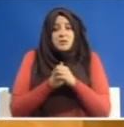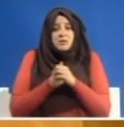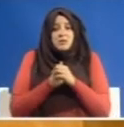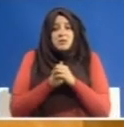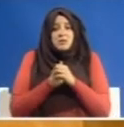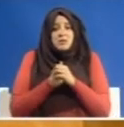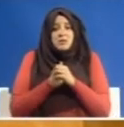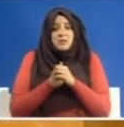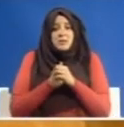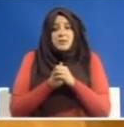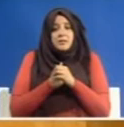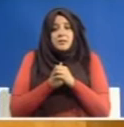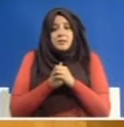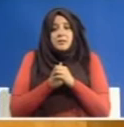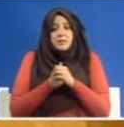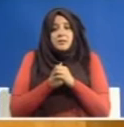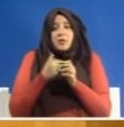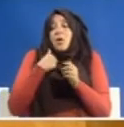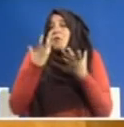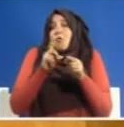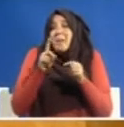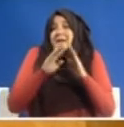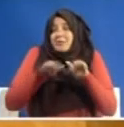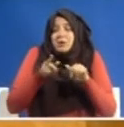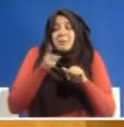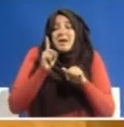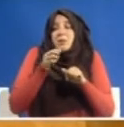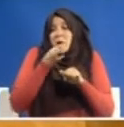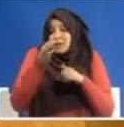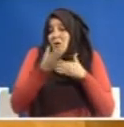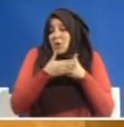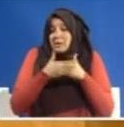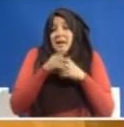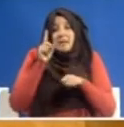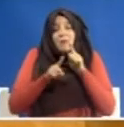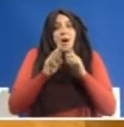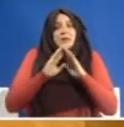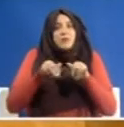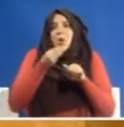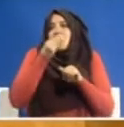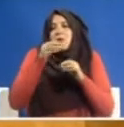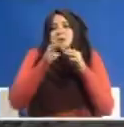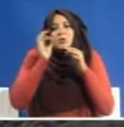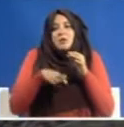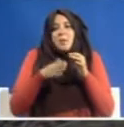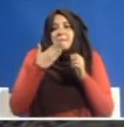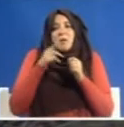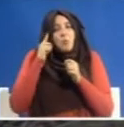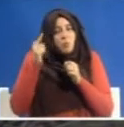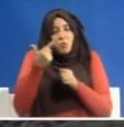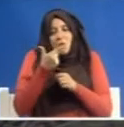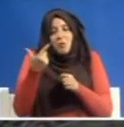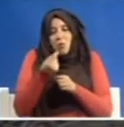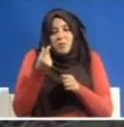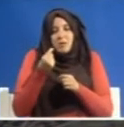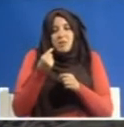هذه أمة الله من خشل أن يكون ذلك، لكن في بعض الأحيان يكون الطلاق هو الحل الأسلم لكل لهذه